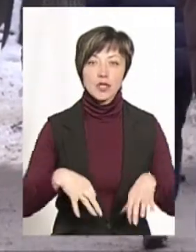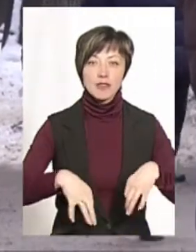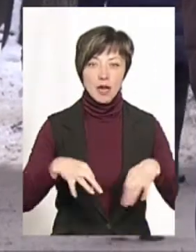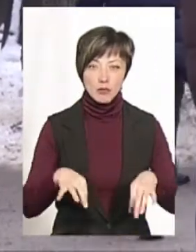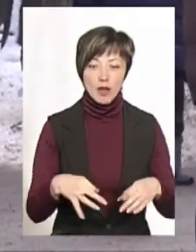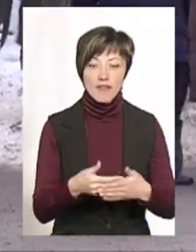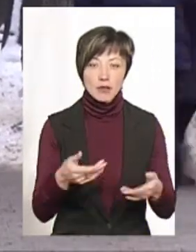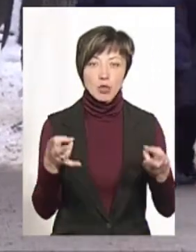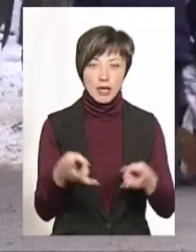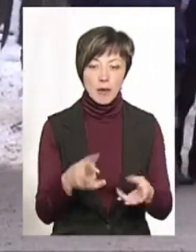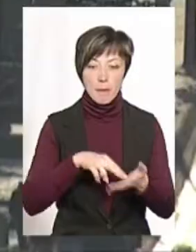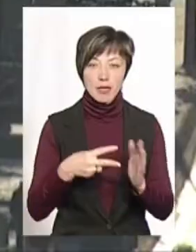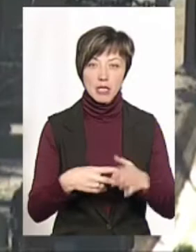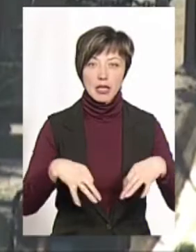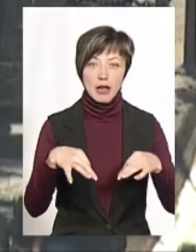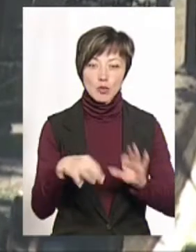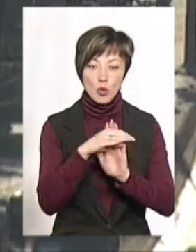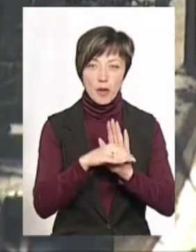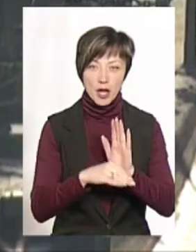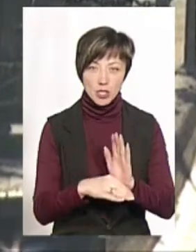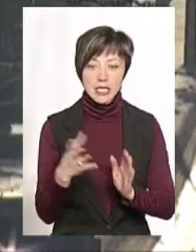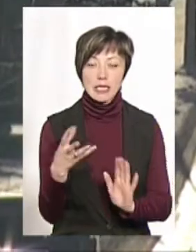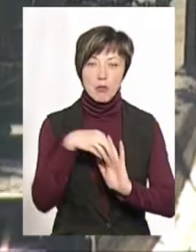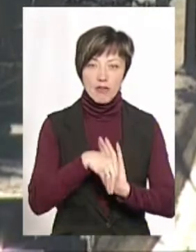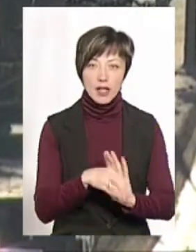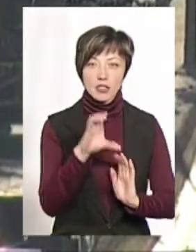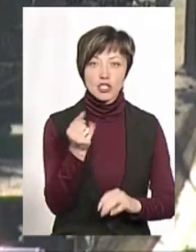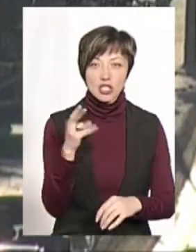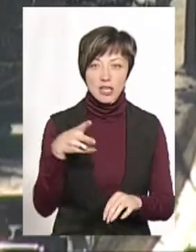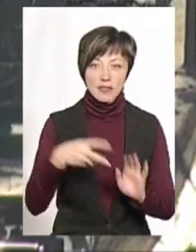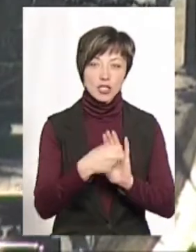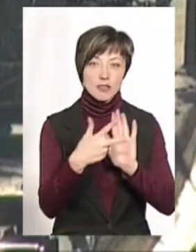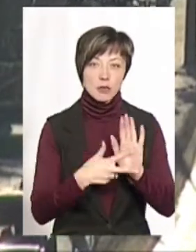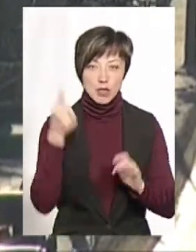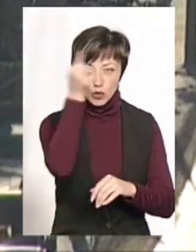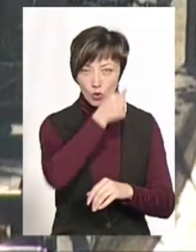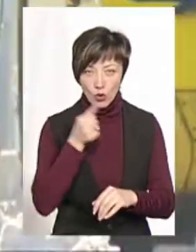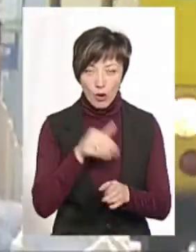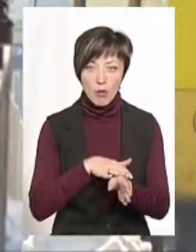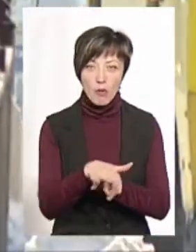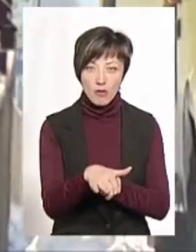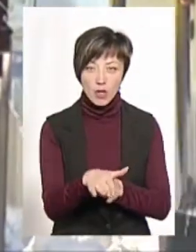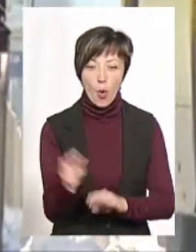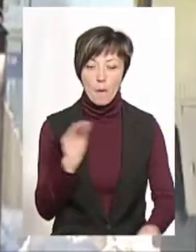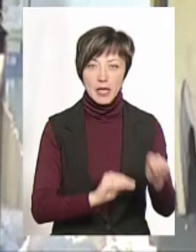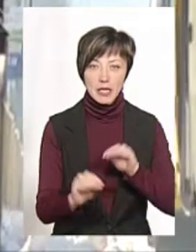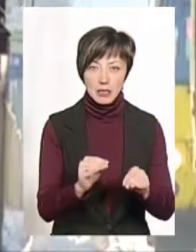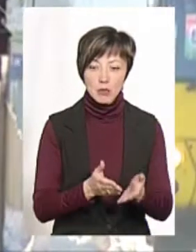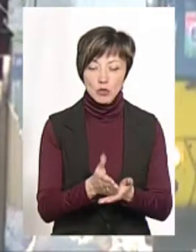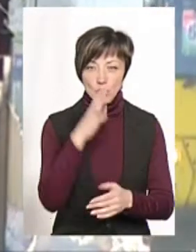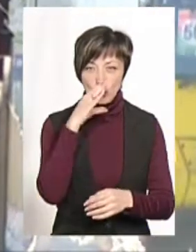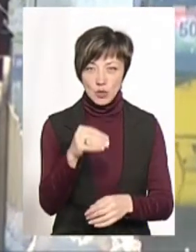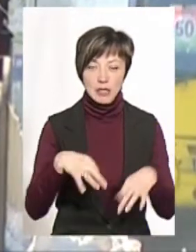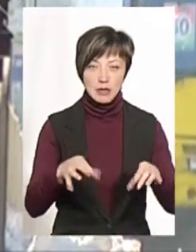до потреби, передбаченої транспортною мережею. Її запровадили з січня 2018 року. Для повної укомплектації маршрутів